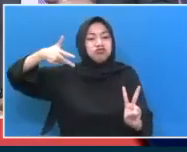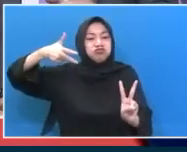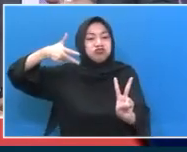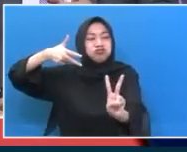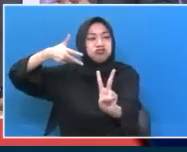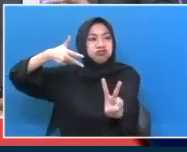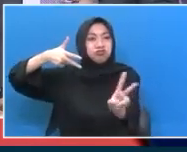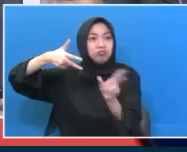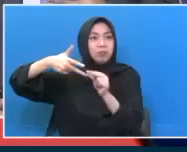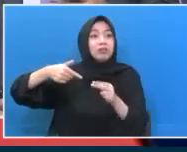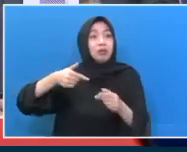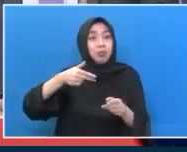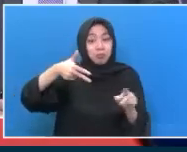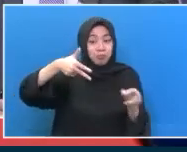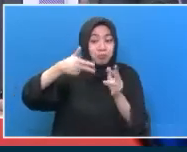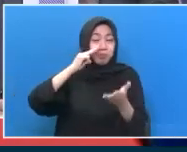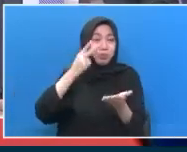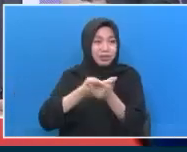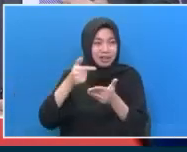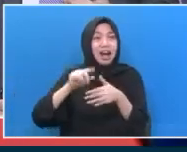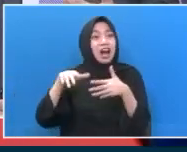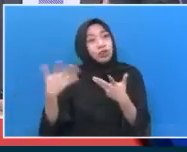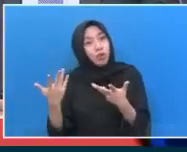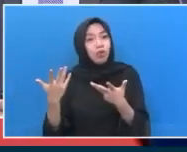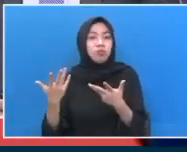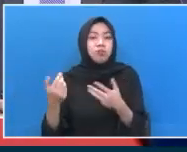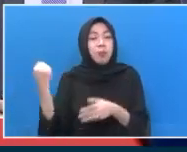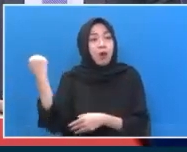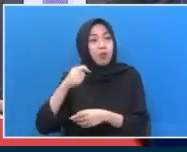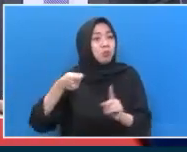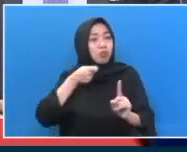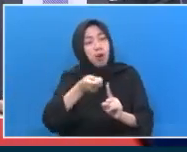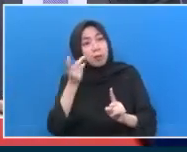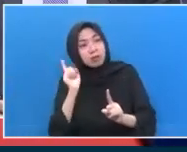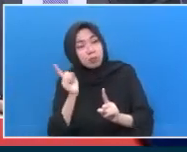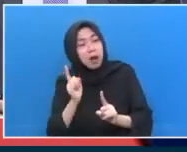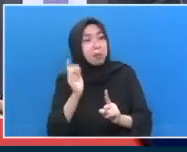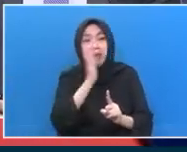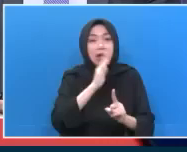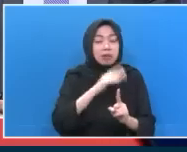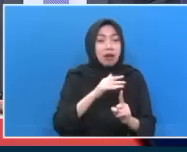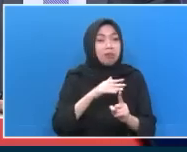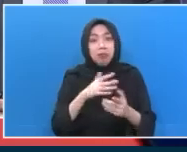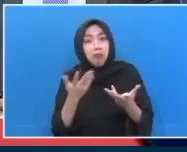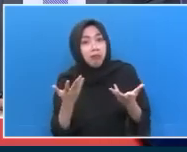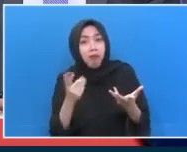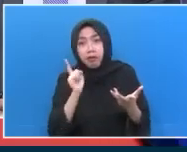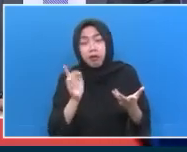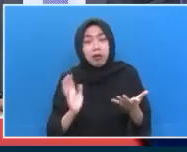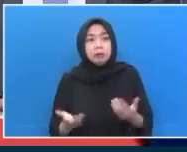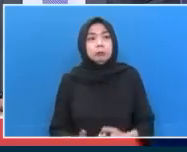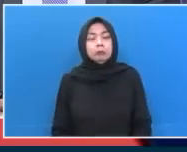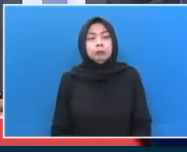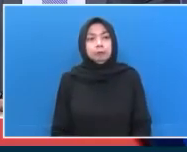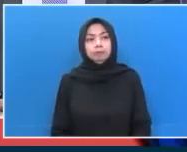bukti ini saja atau sudah ada pendalaman terkait dengan motifnya mungkin ya jadi begini mas